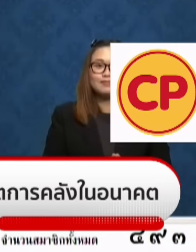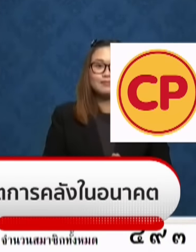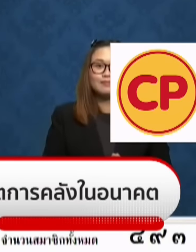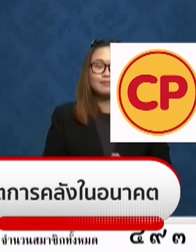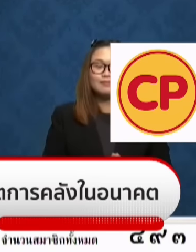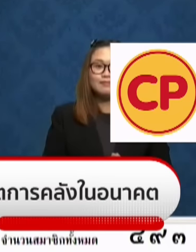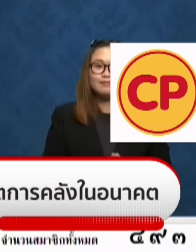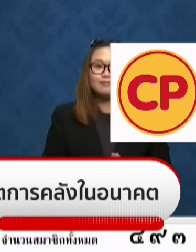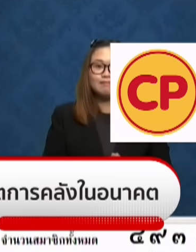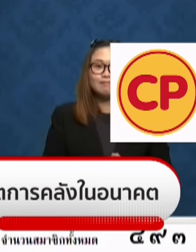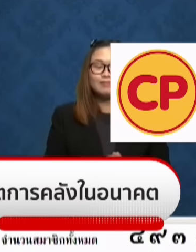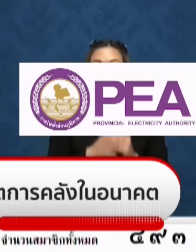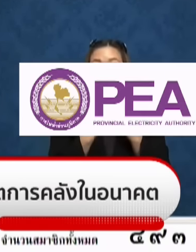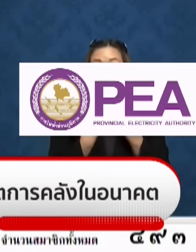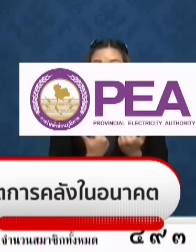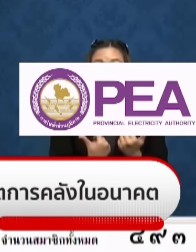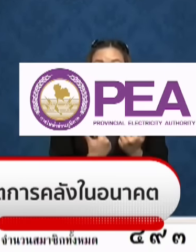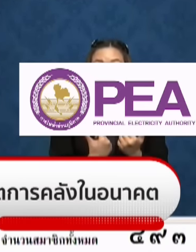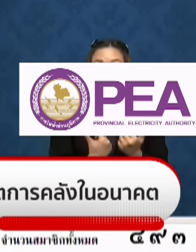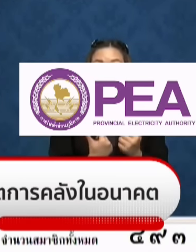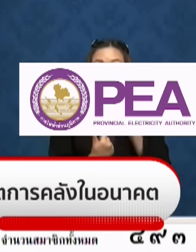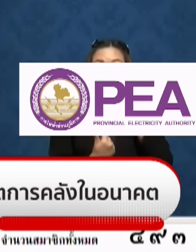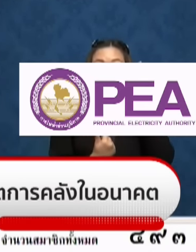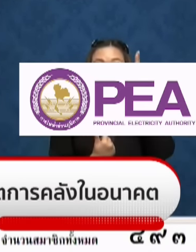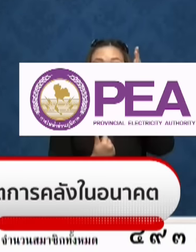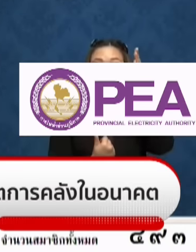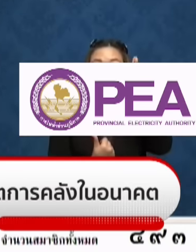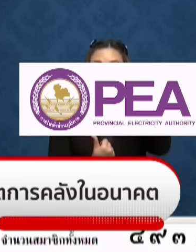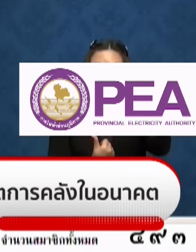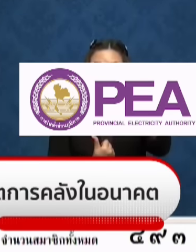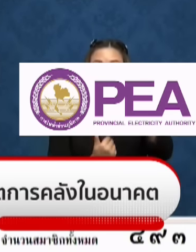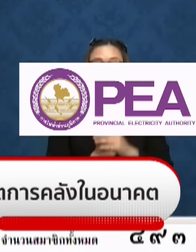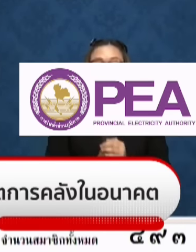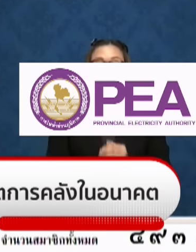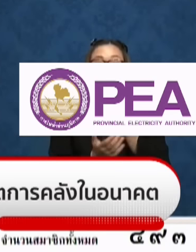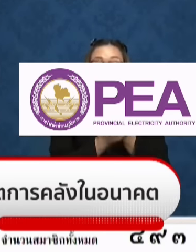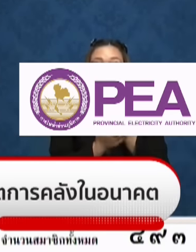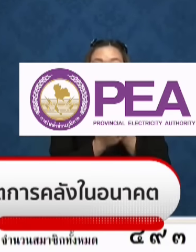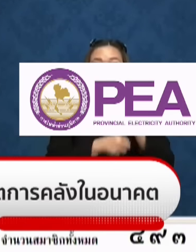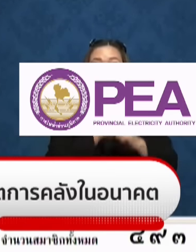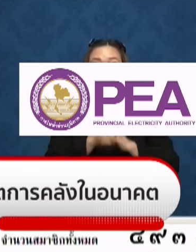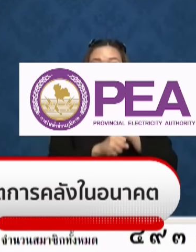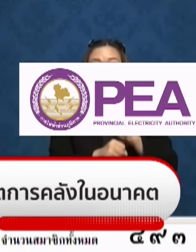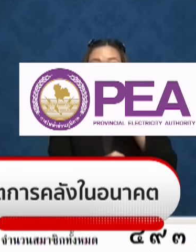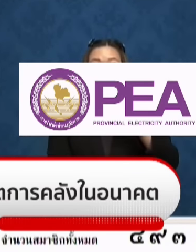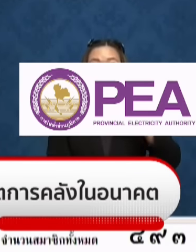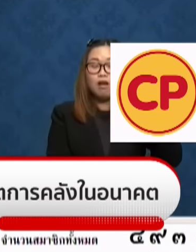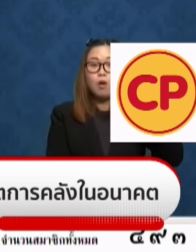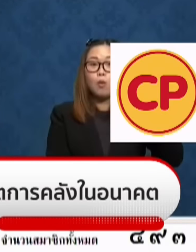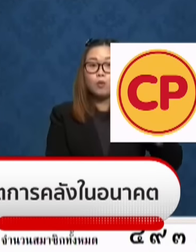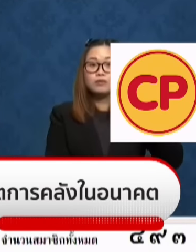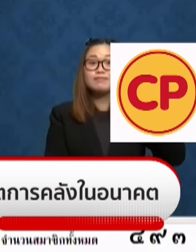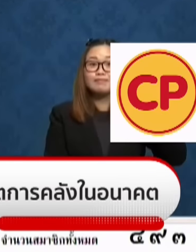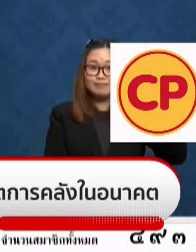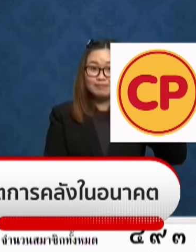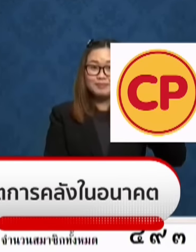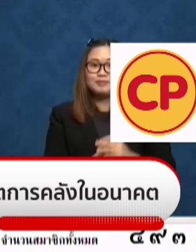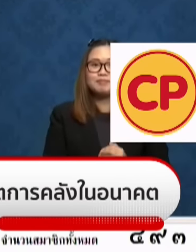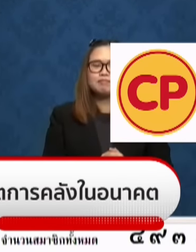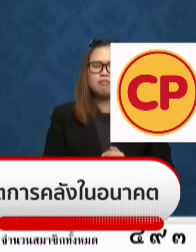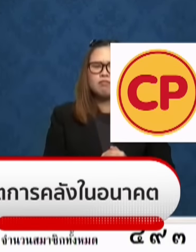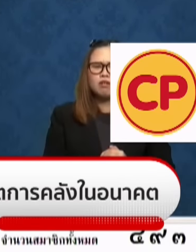นับจากนี้ไปตั้งแต่งบประมาณรายจ่ายปี2569เรา